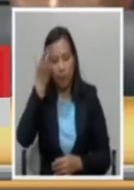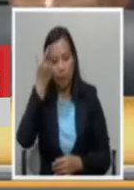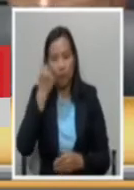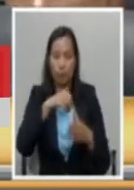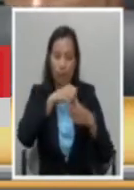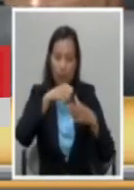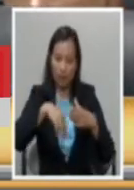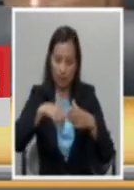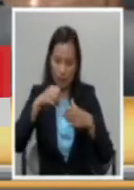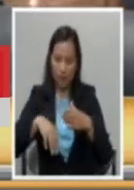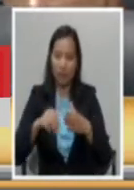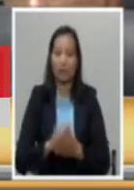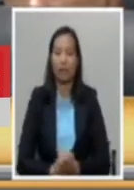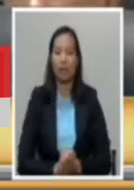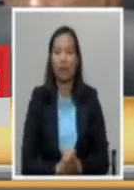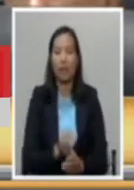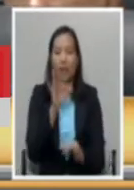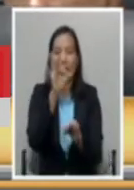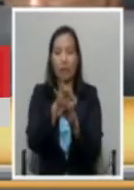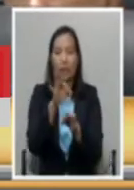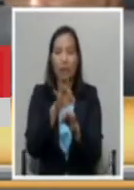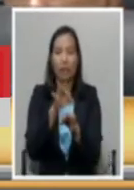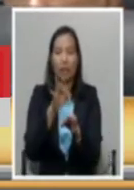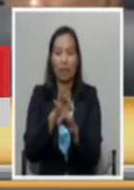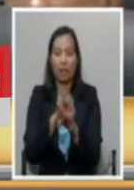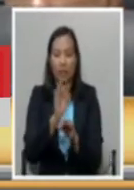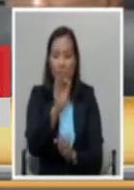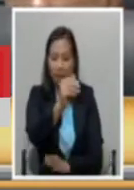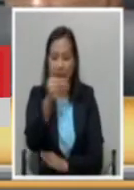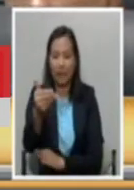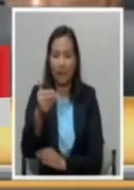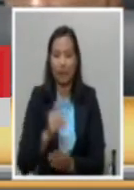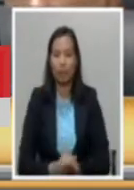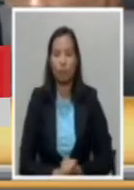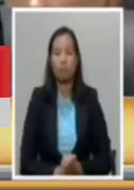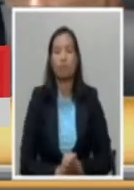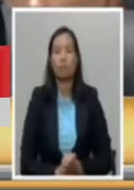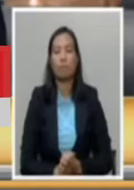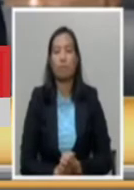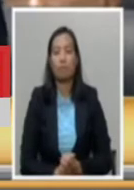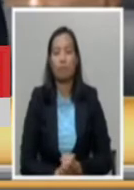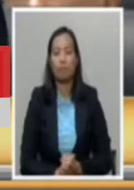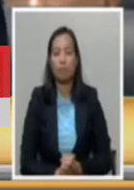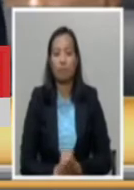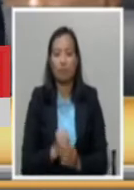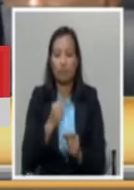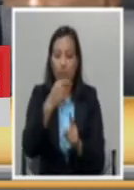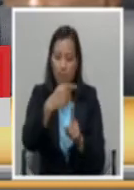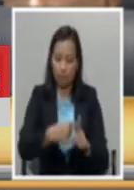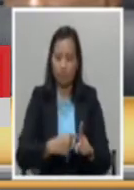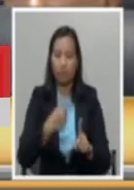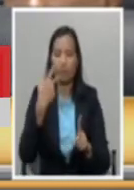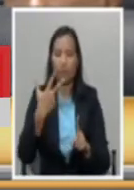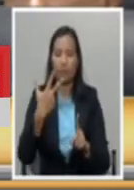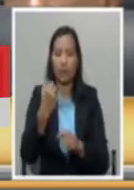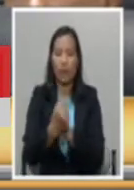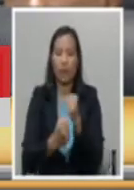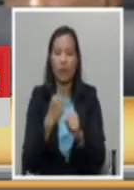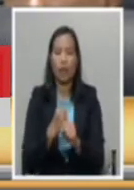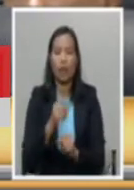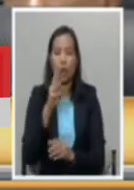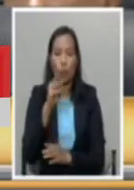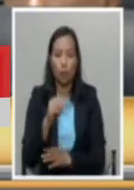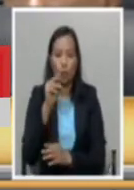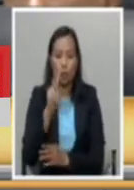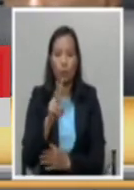ดธนาคารแห่งประเทศไทยเปิดเผยว่าสิ้นเดือนมีนาคม2562ท่านประ